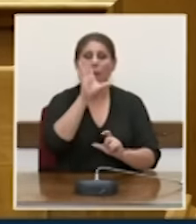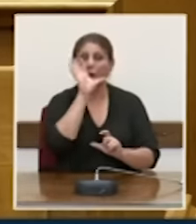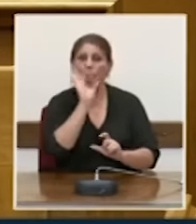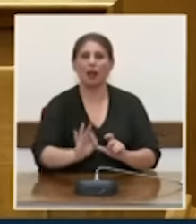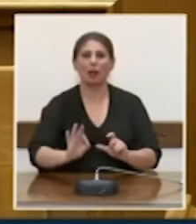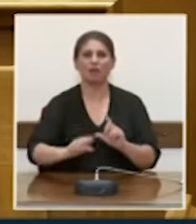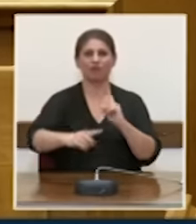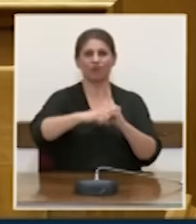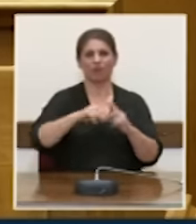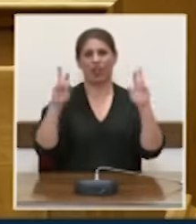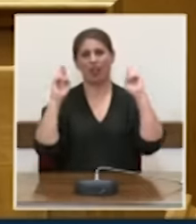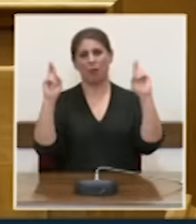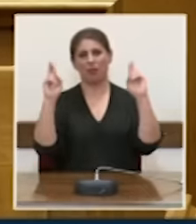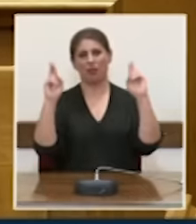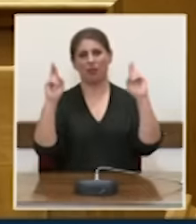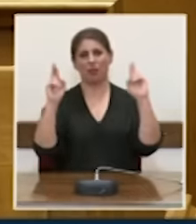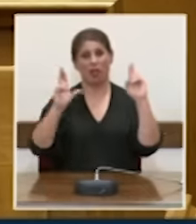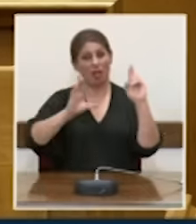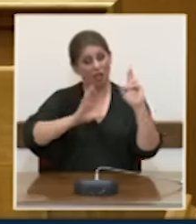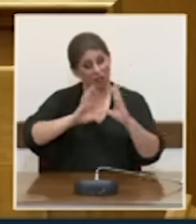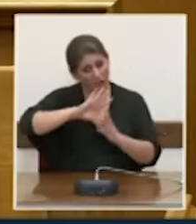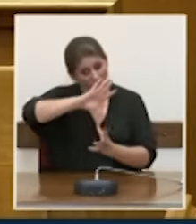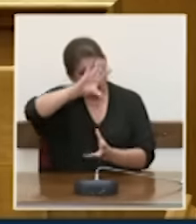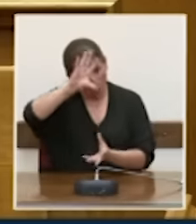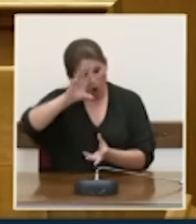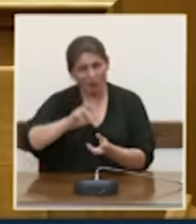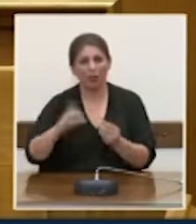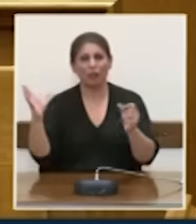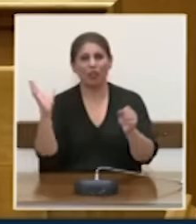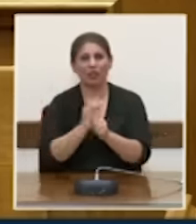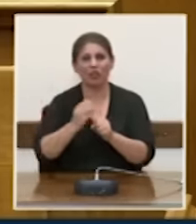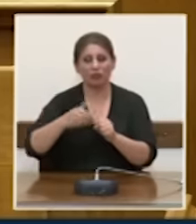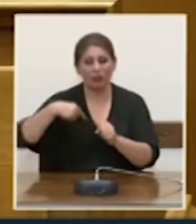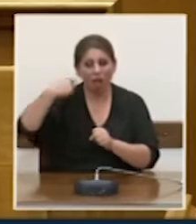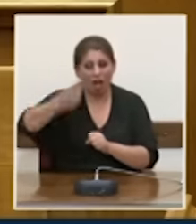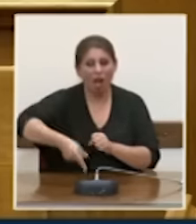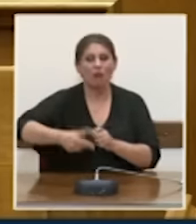αισιοδοξίας και ελπίδας. Για όλα αυτά που θα κατακτήσουμε αύριο με τον αγώνα